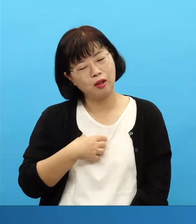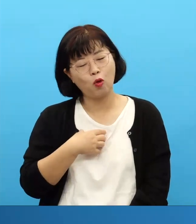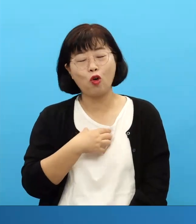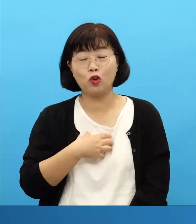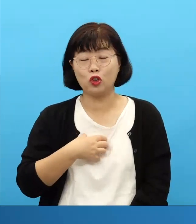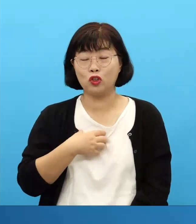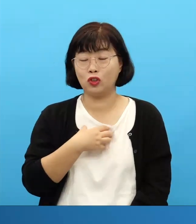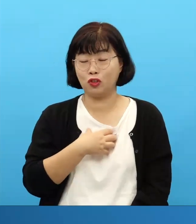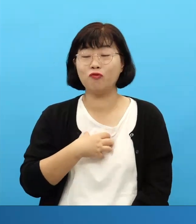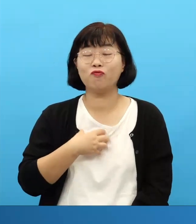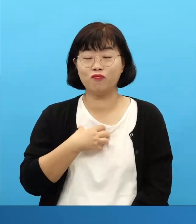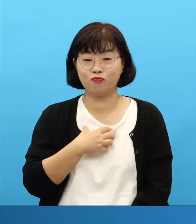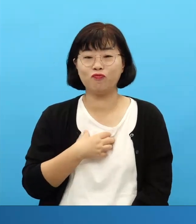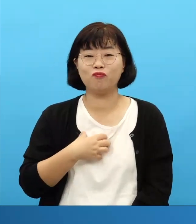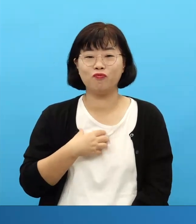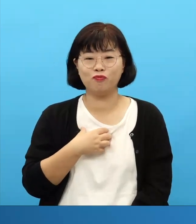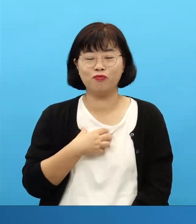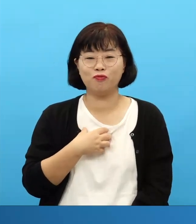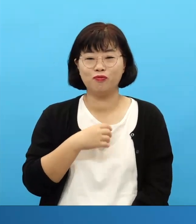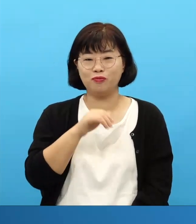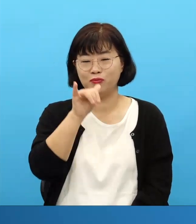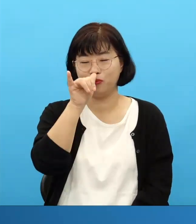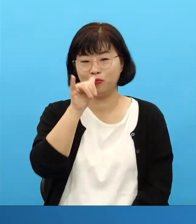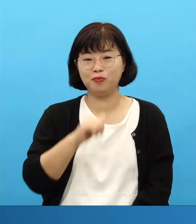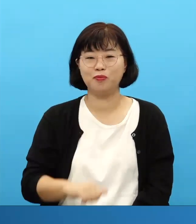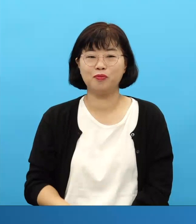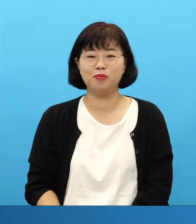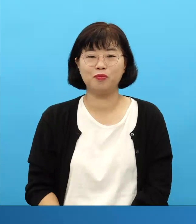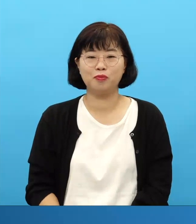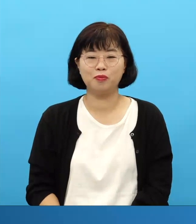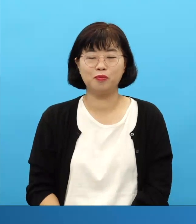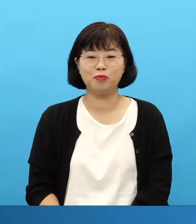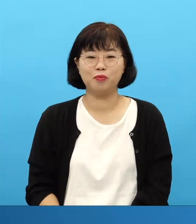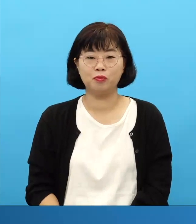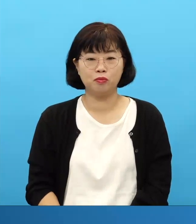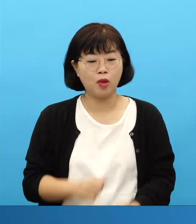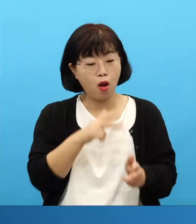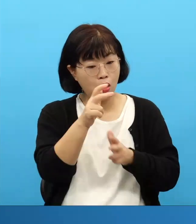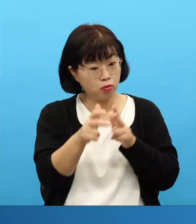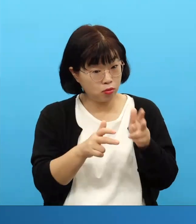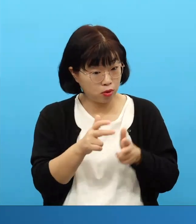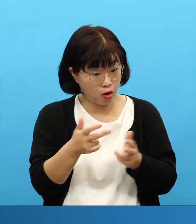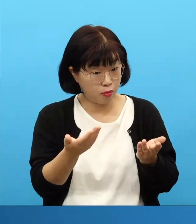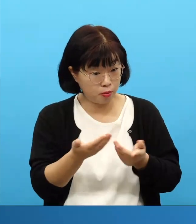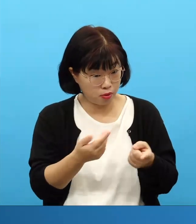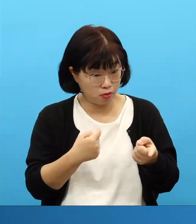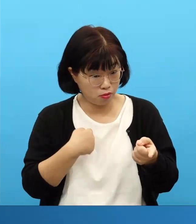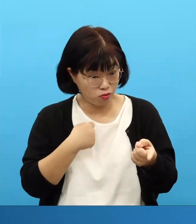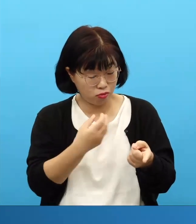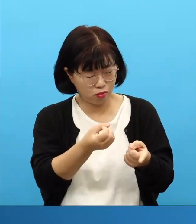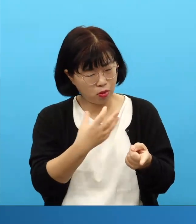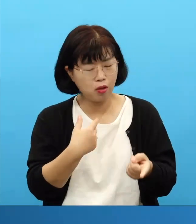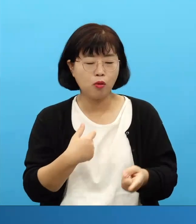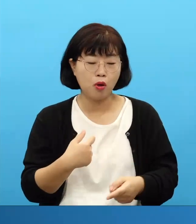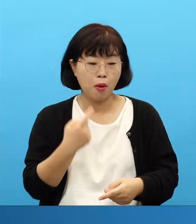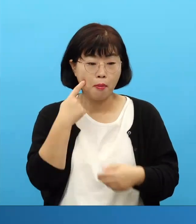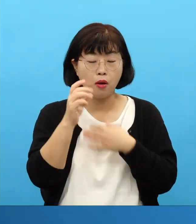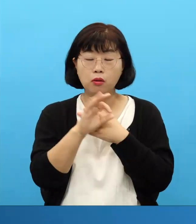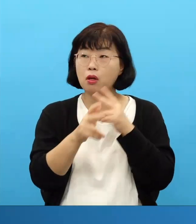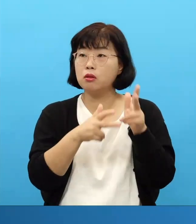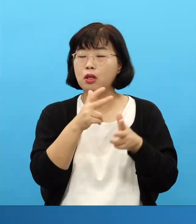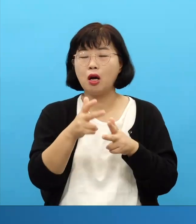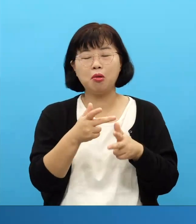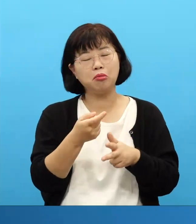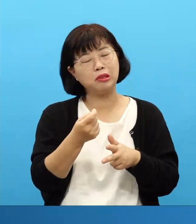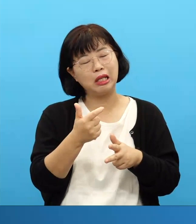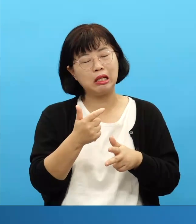did that," I kind of sense a little worry from them. 그럼 뭐 사업은 안 되면 어떡할 건데 뭐. I get a little worried because I wonder what's going to happen